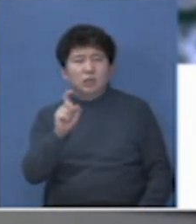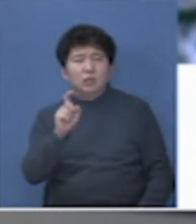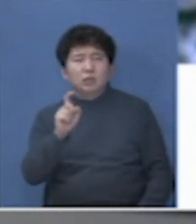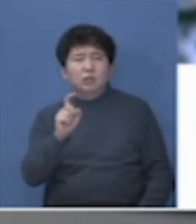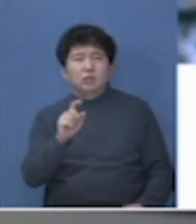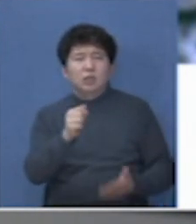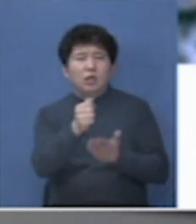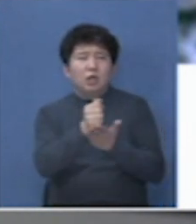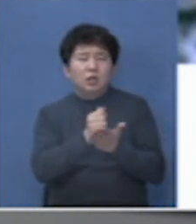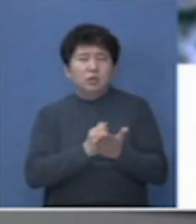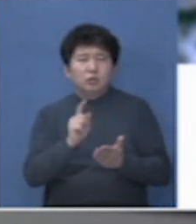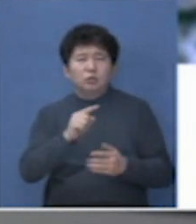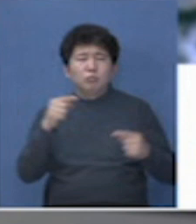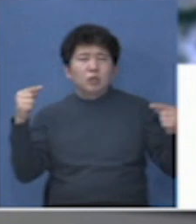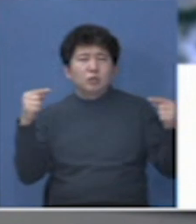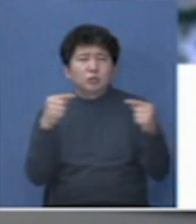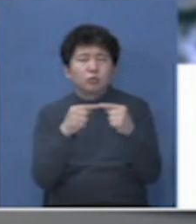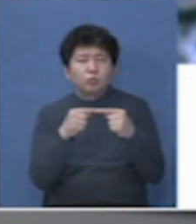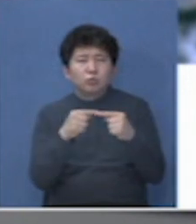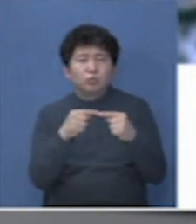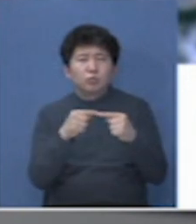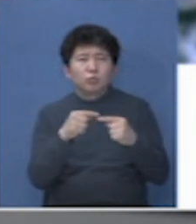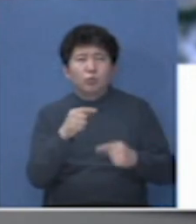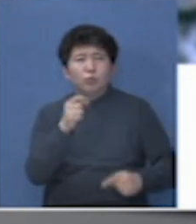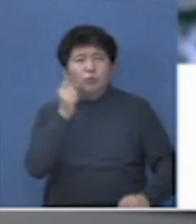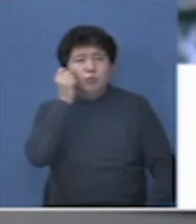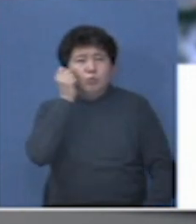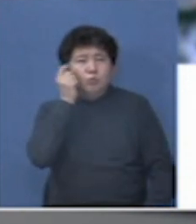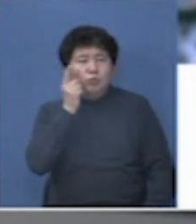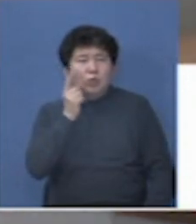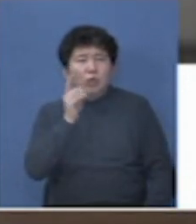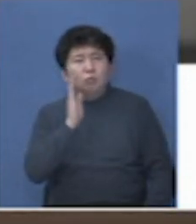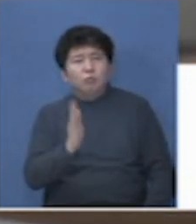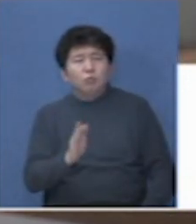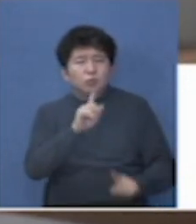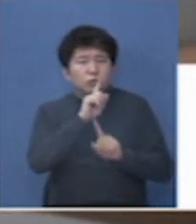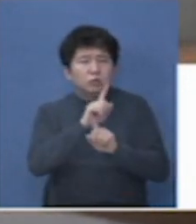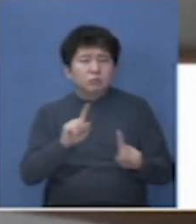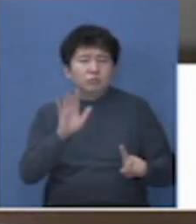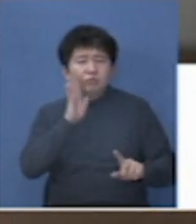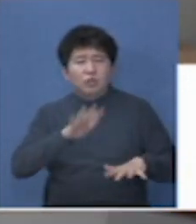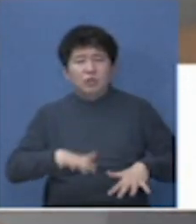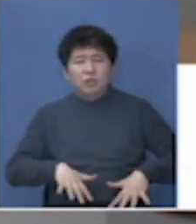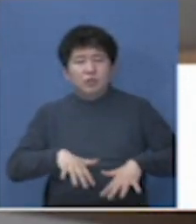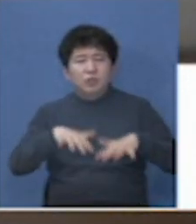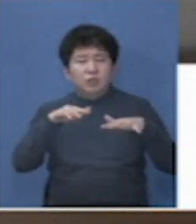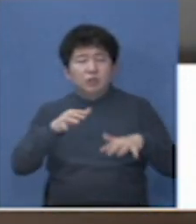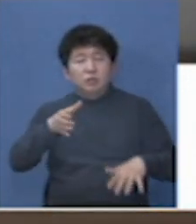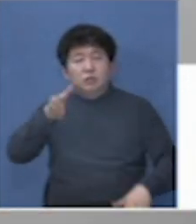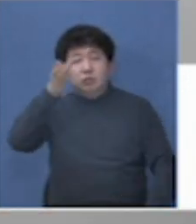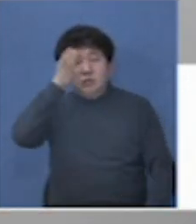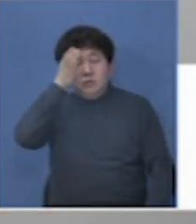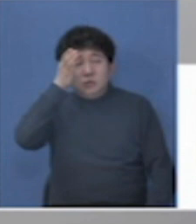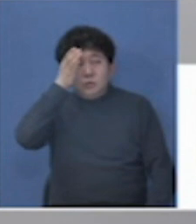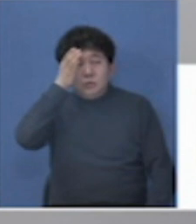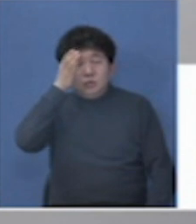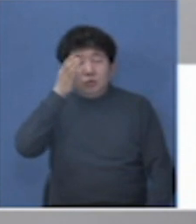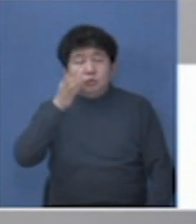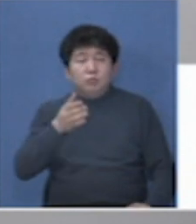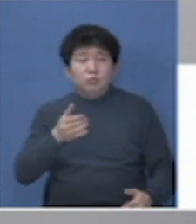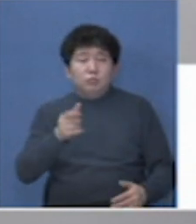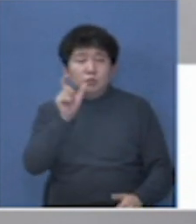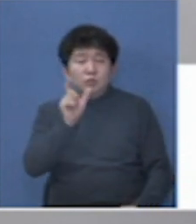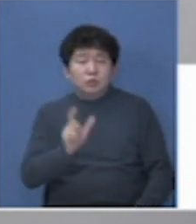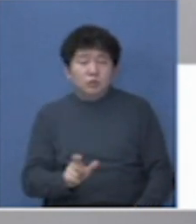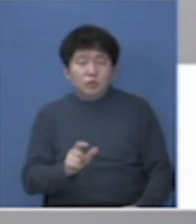точно прогнозировать уровни затопления и территории затопления. Ученым предстоит учесть множество факторов, чтобы